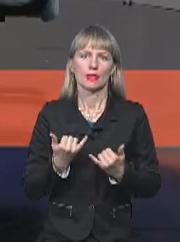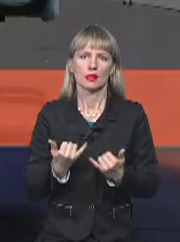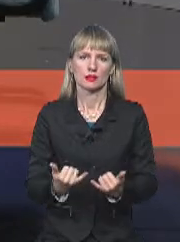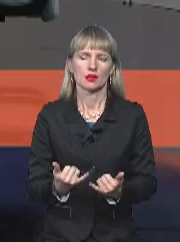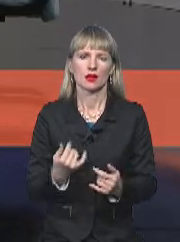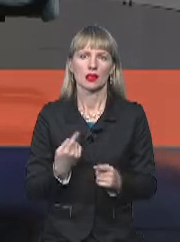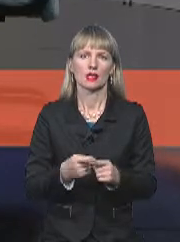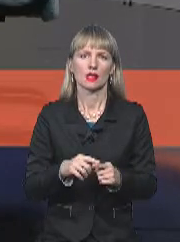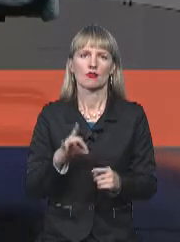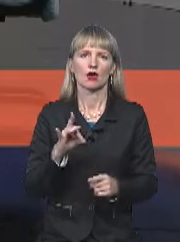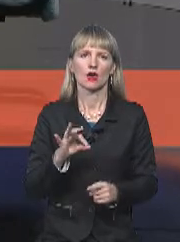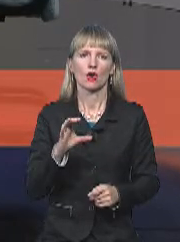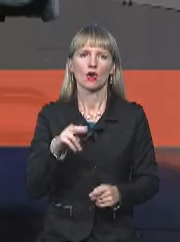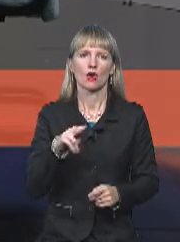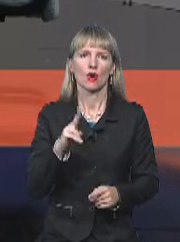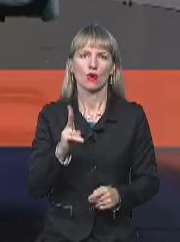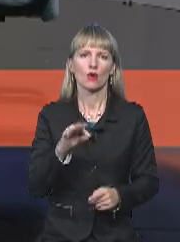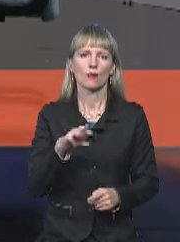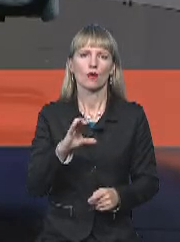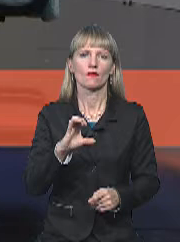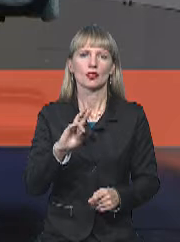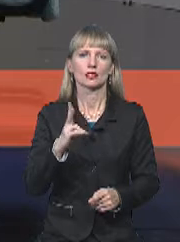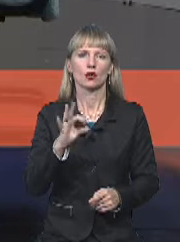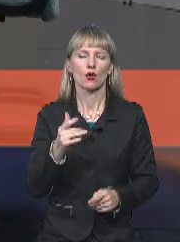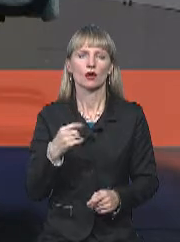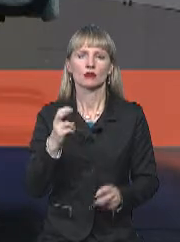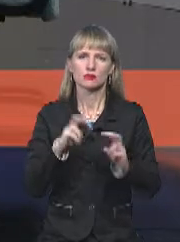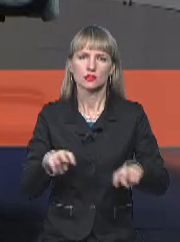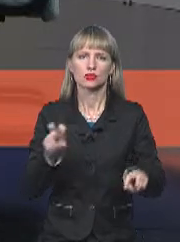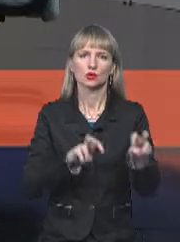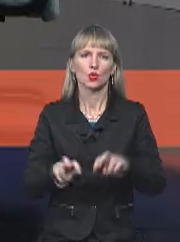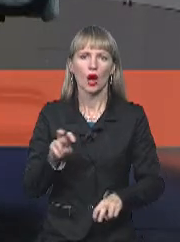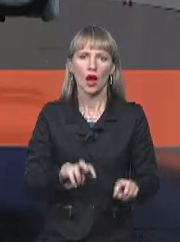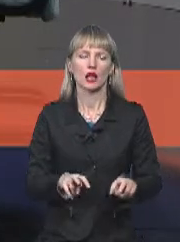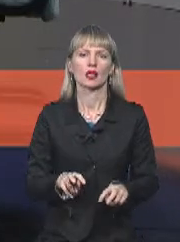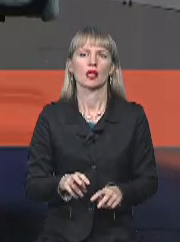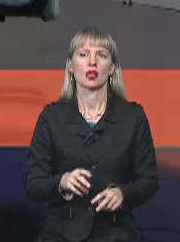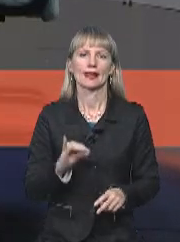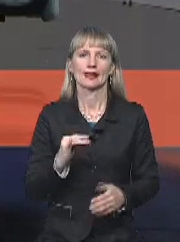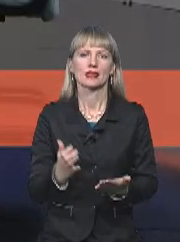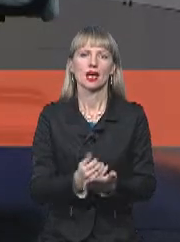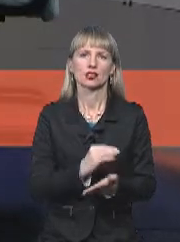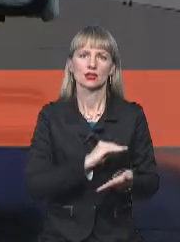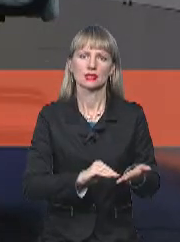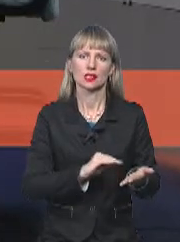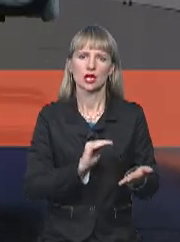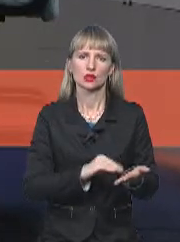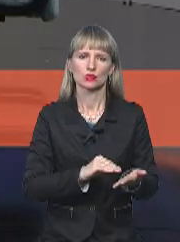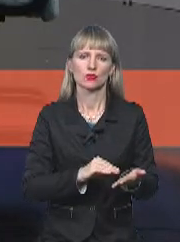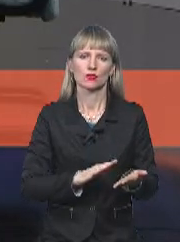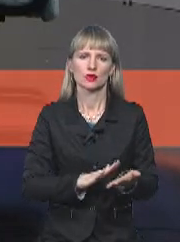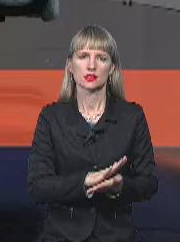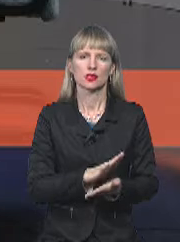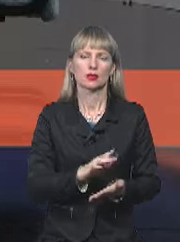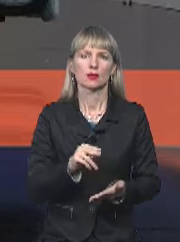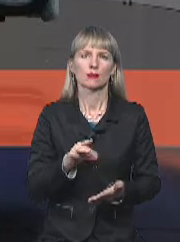якраз він оформлював це, теж досліджувала, дивилася, шукала і знайшла статтю таку про те,